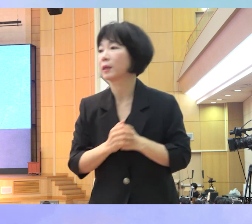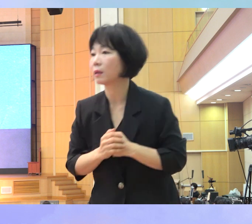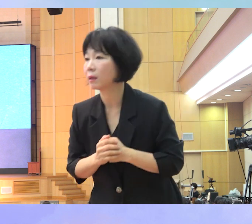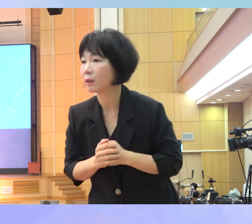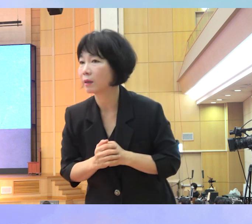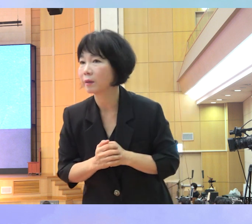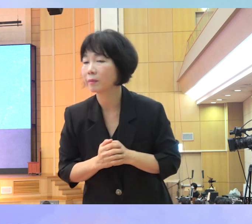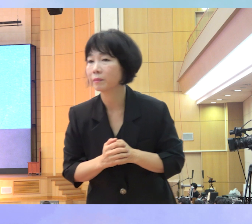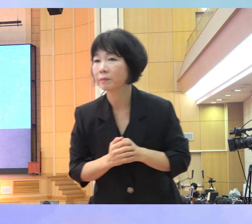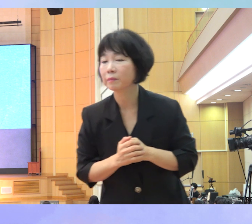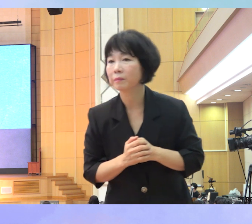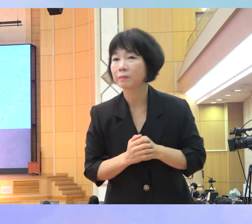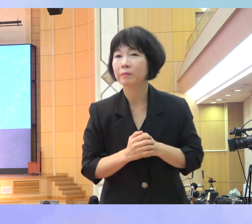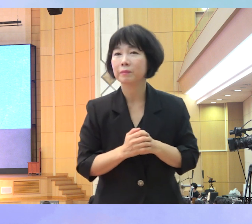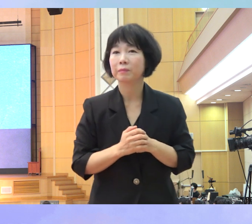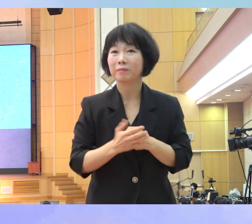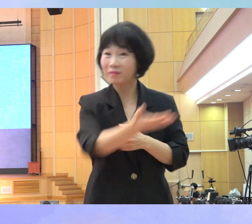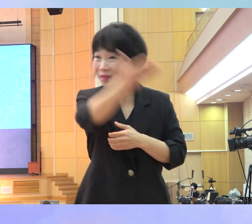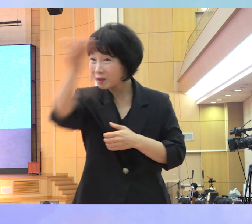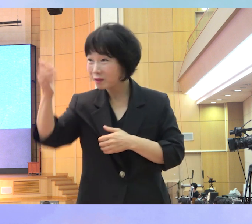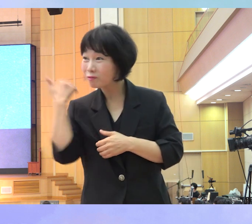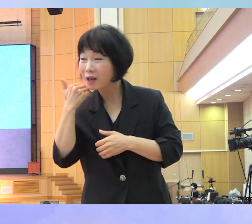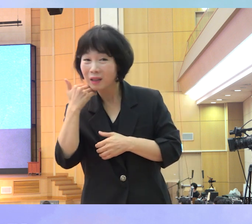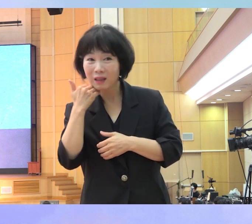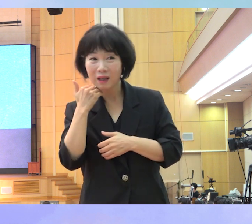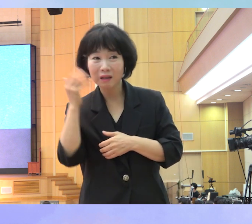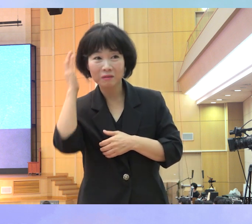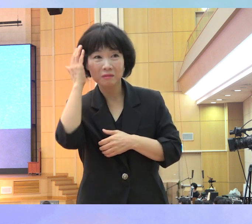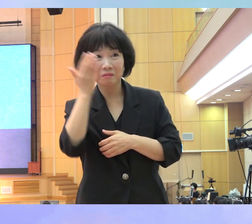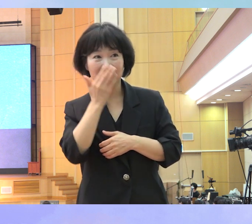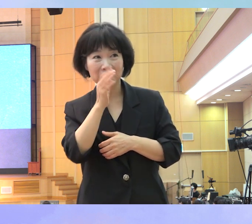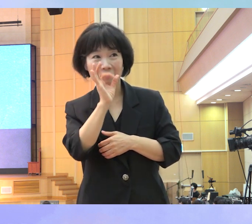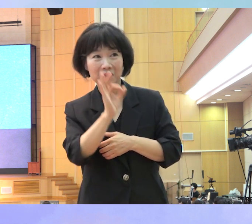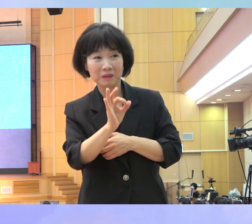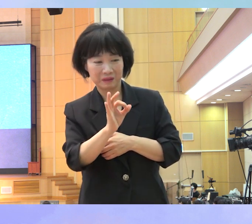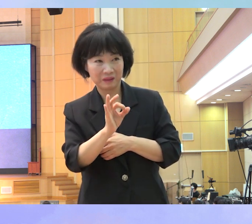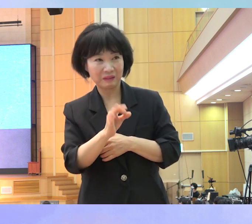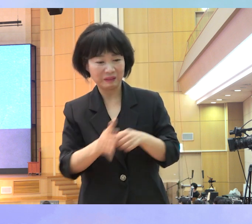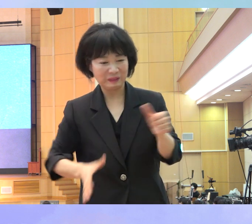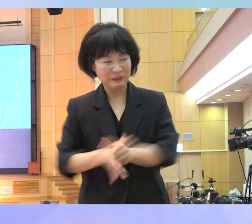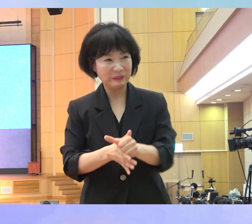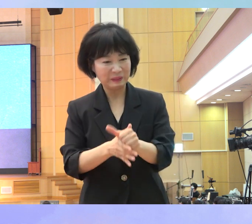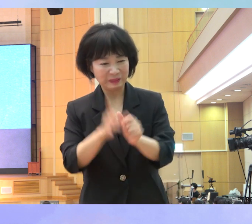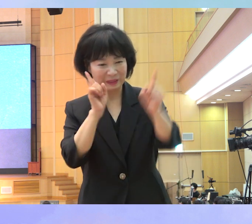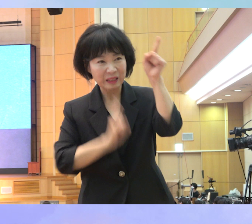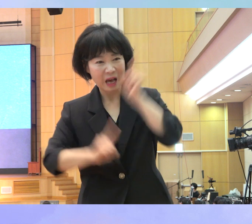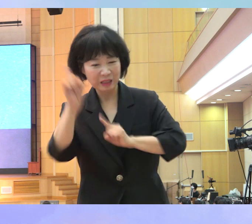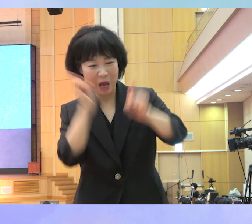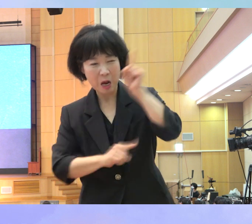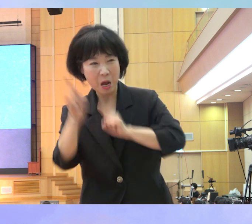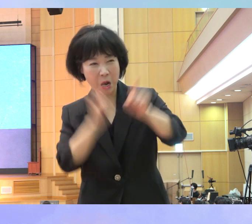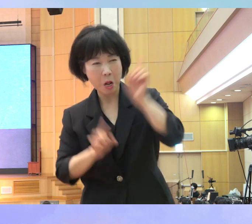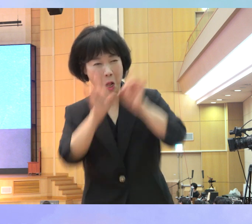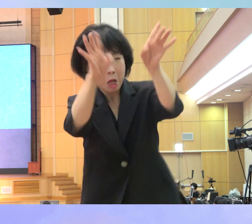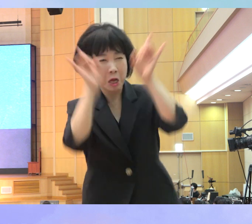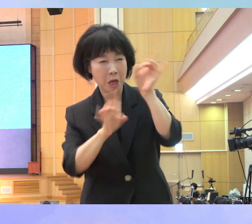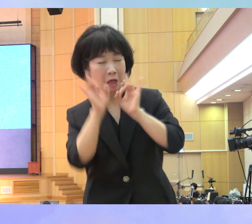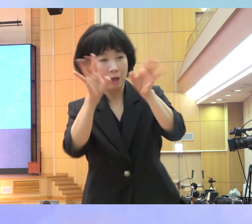아닙니다만, 여러분, 누구에게 상처 준 말이 있잖아요. 특히 연인이나 부부끼리 그런 말을 많이